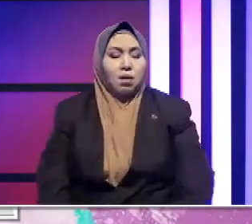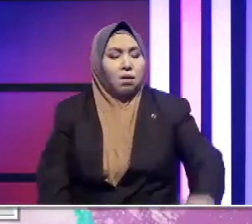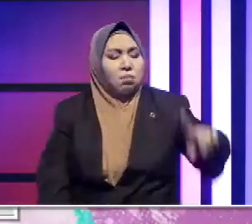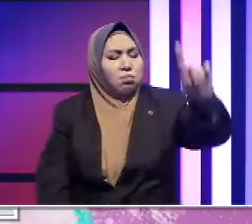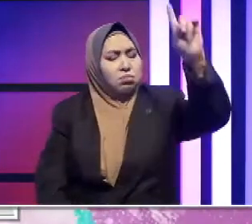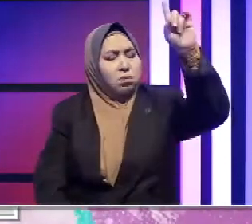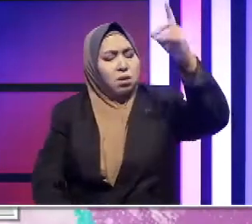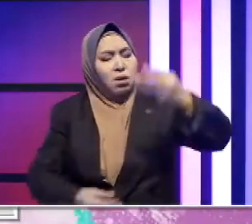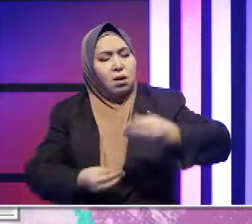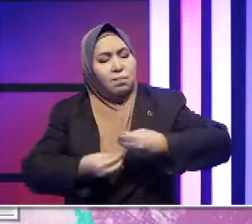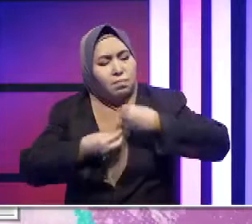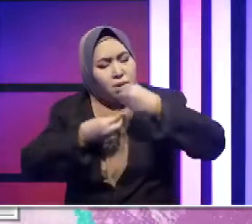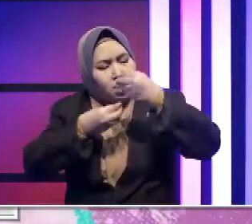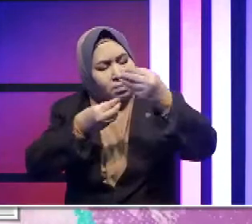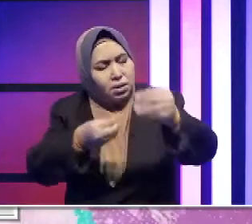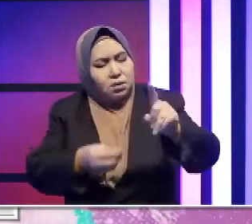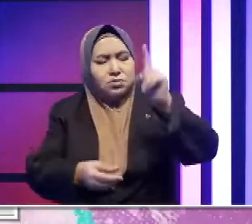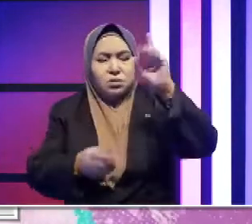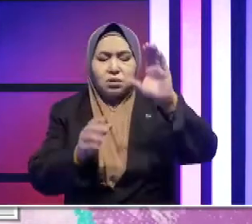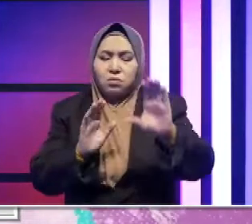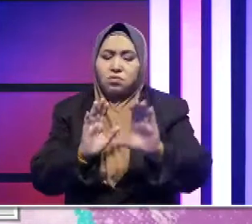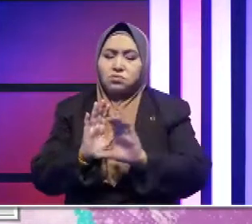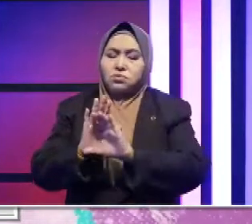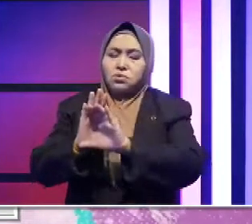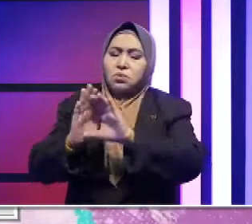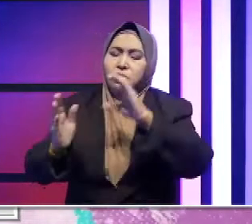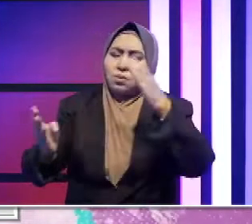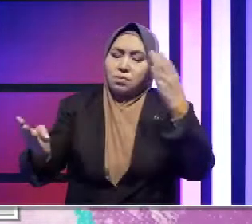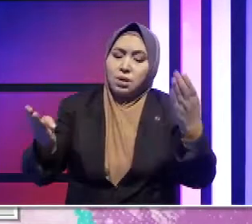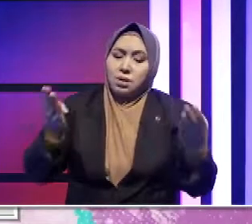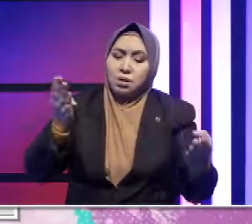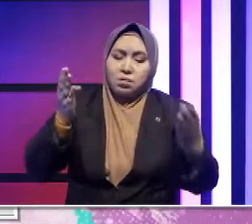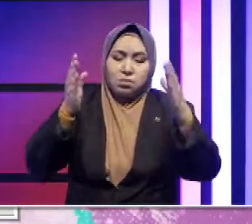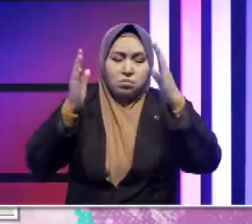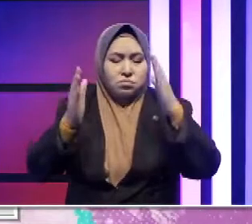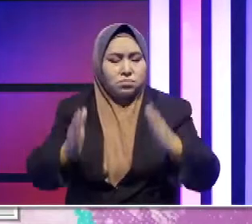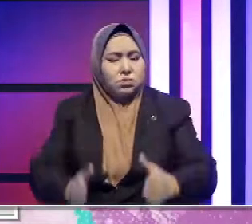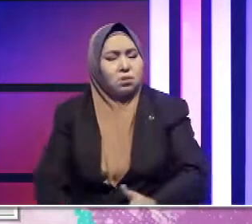ضرب الله مثلا رجلا